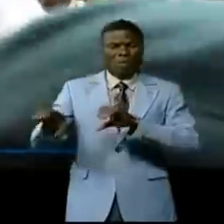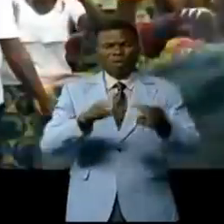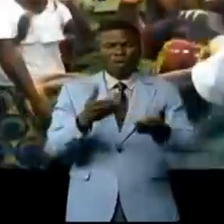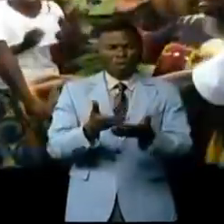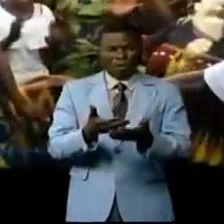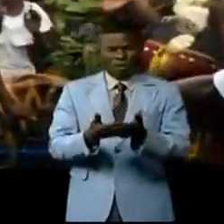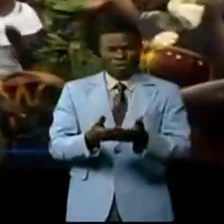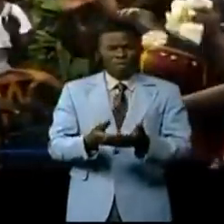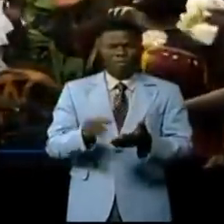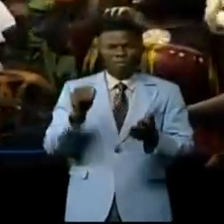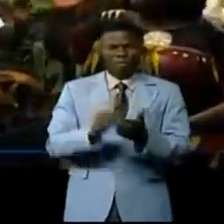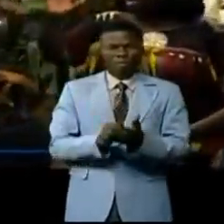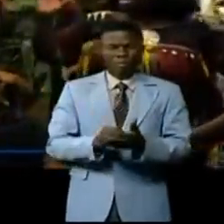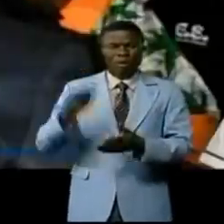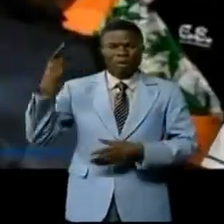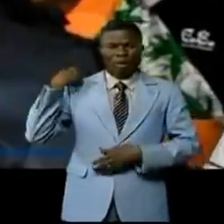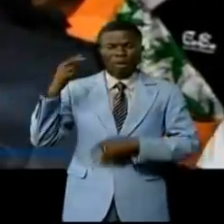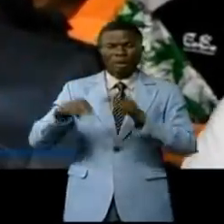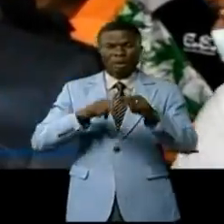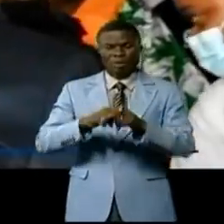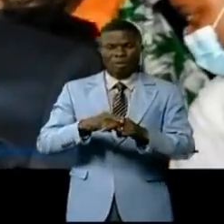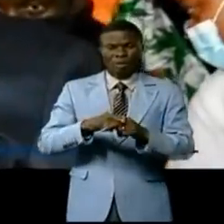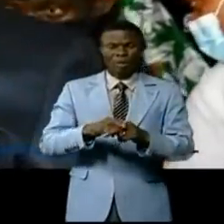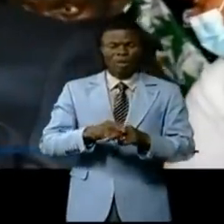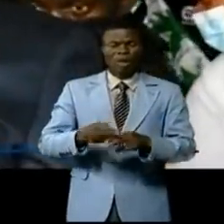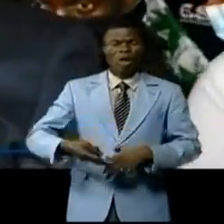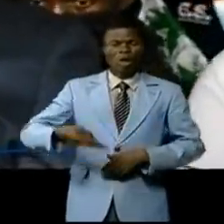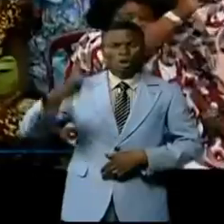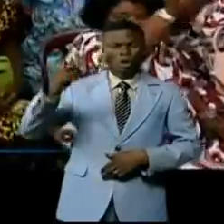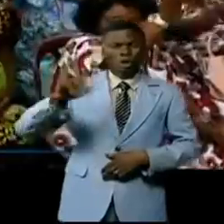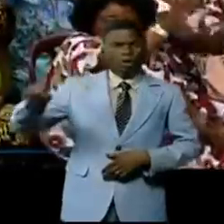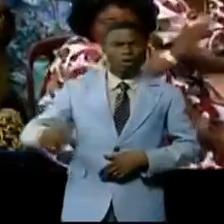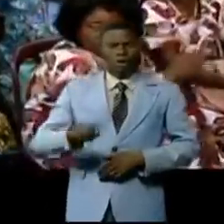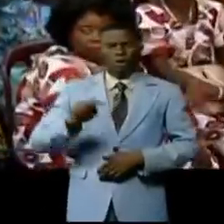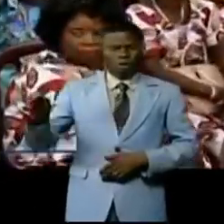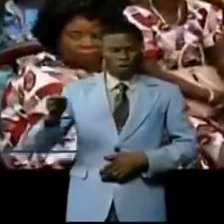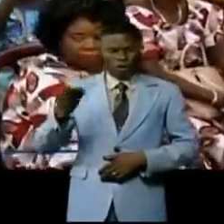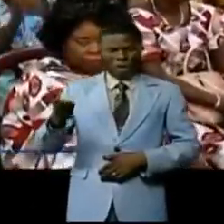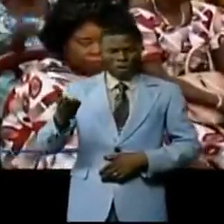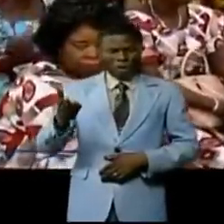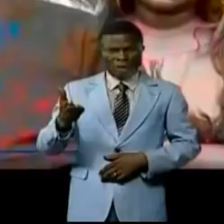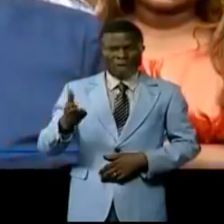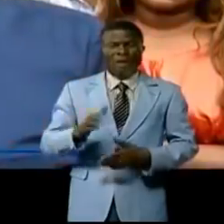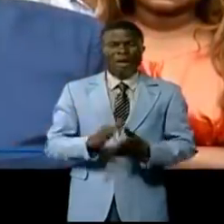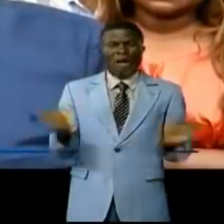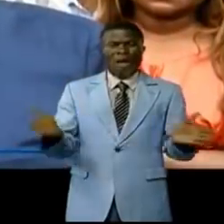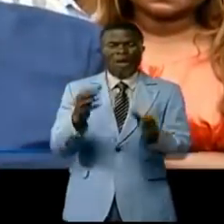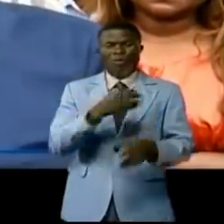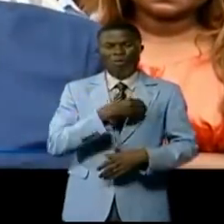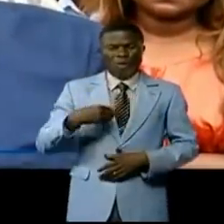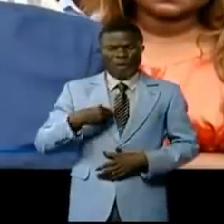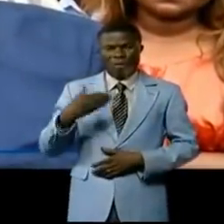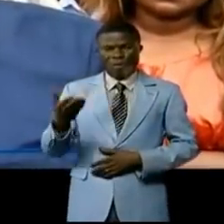À cette occasion, les députés nationaux invités de marque Jean-Charles Okotolo Lacombe encouragent les femmes.